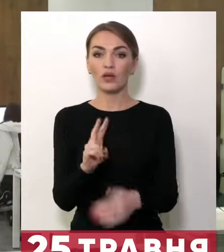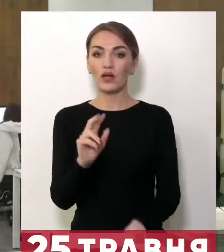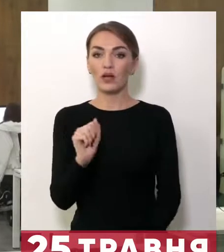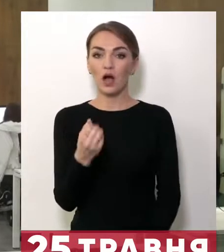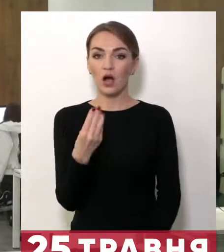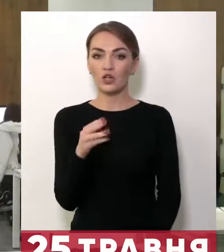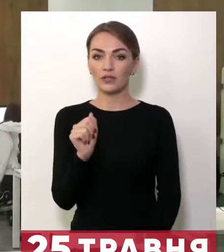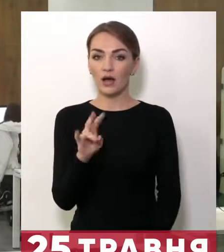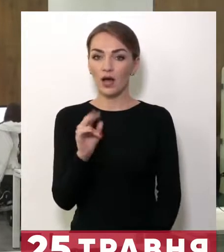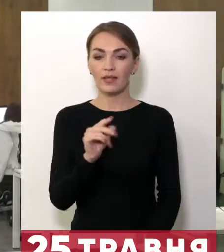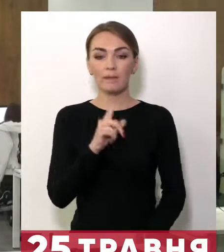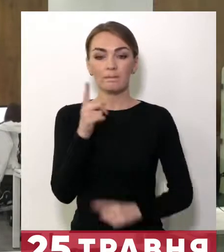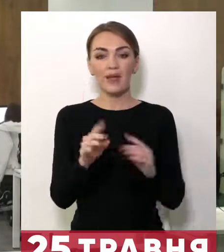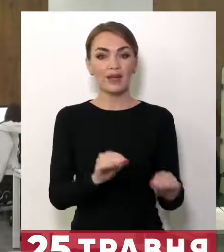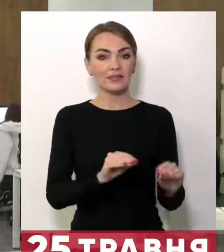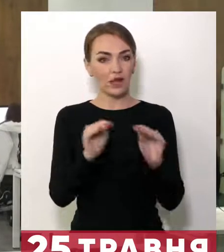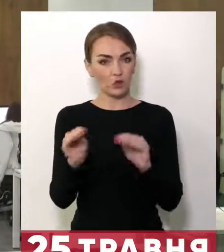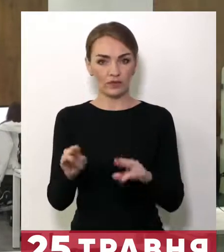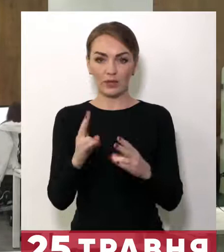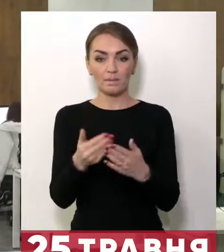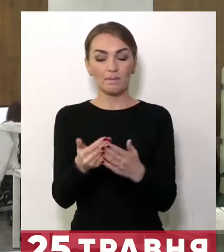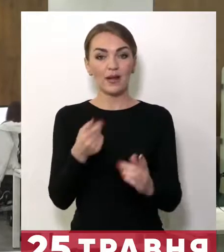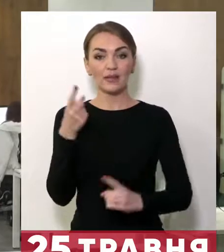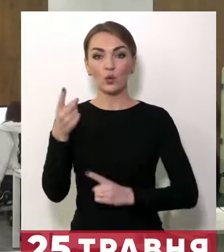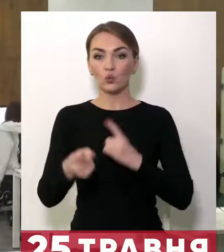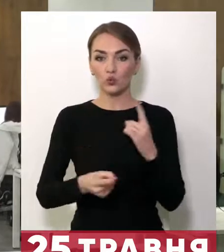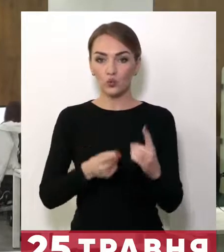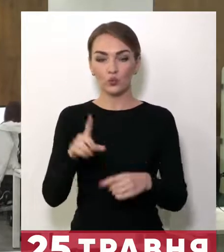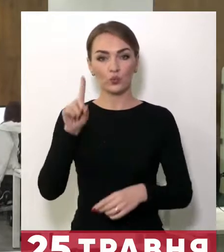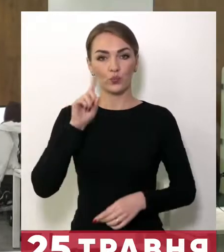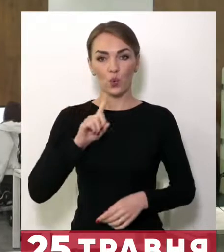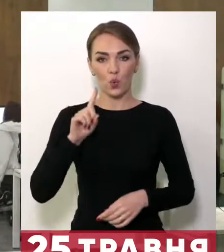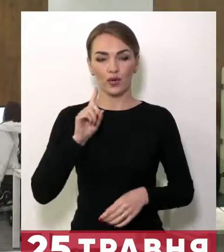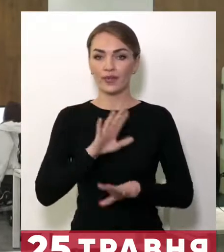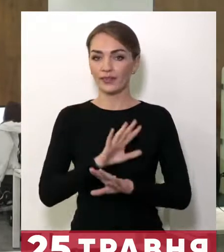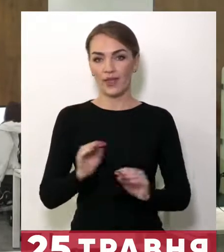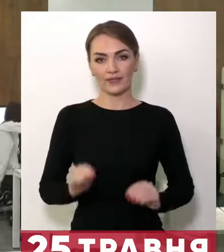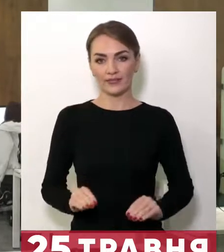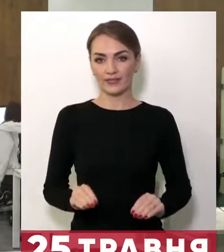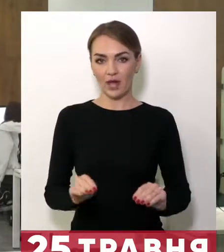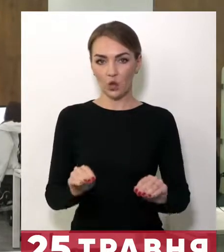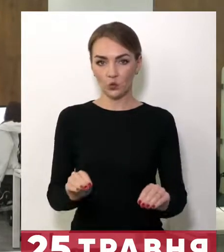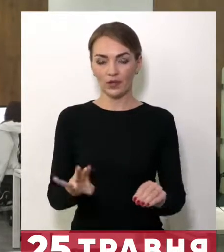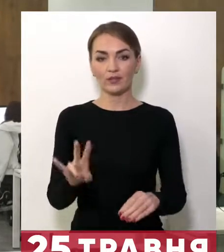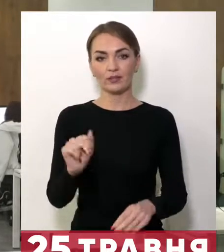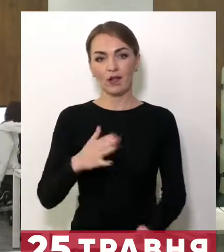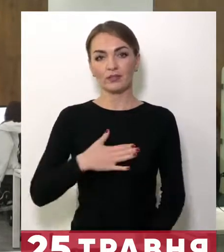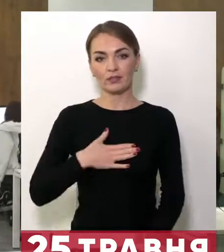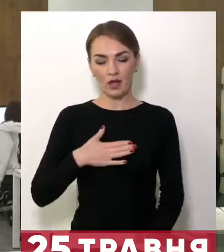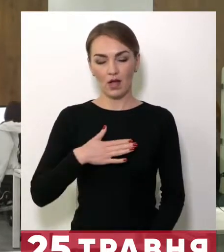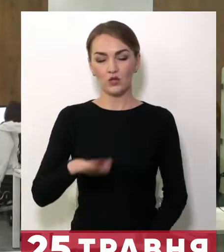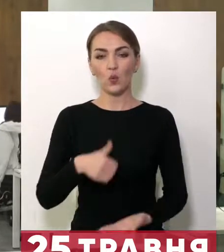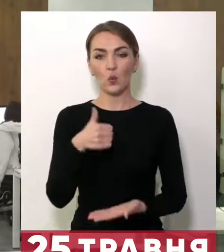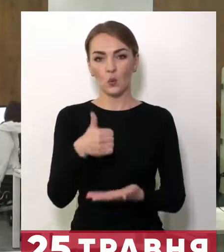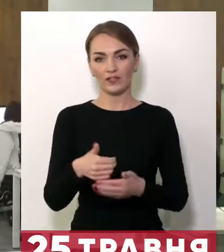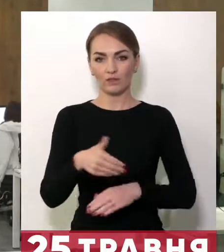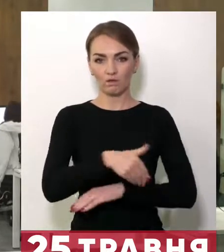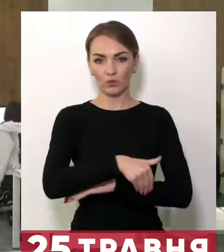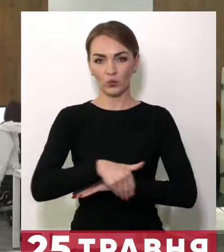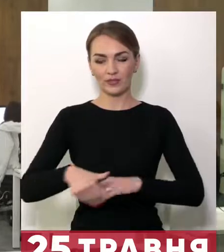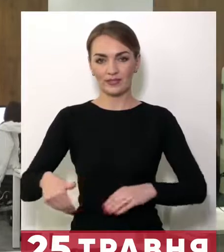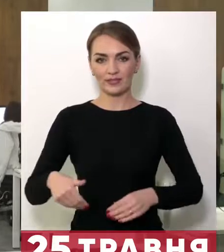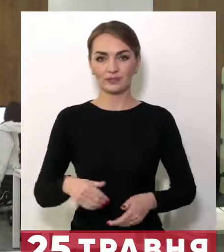пересаджувати не рекомендують. Тому перед реконструкцією їх поки не висаджували на нашій головній